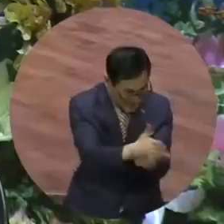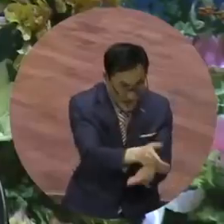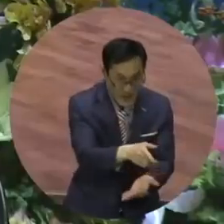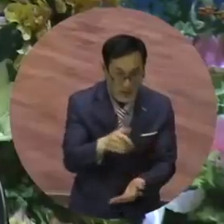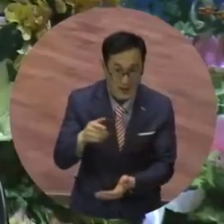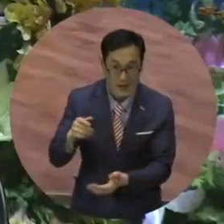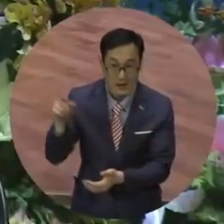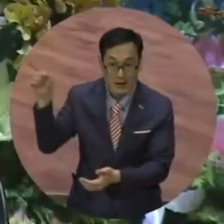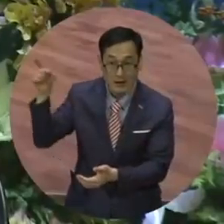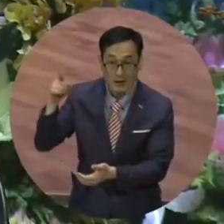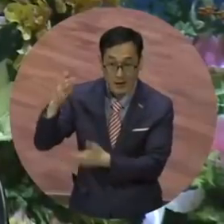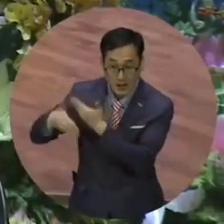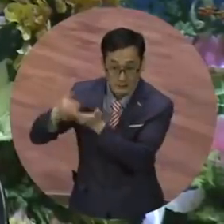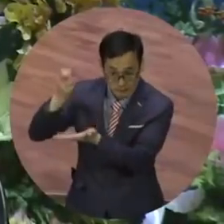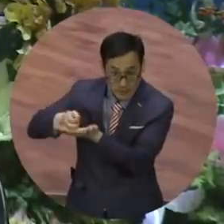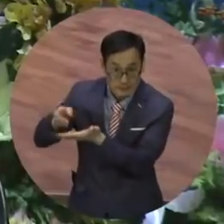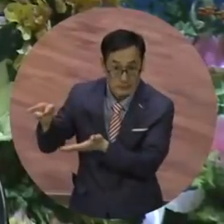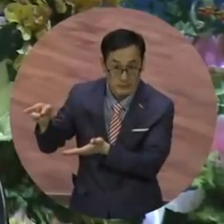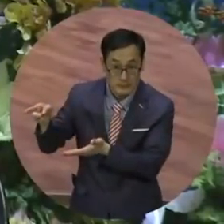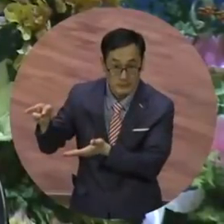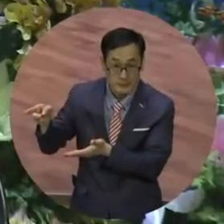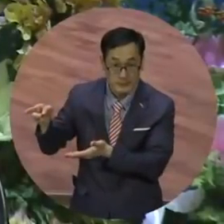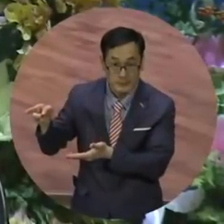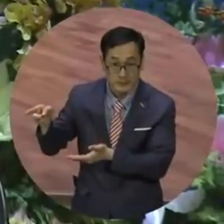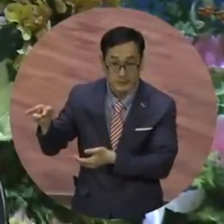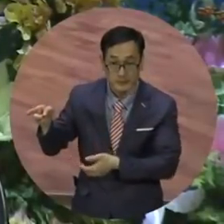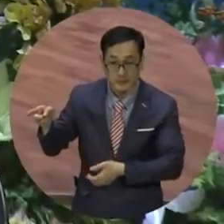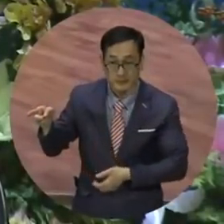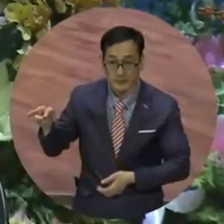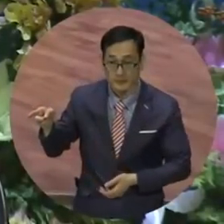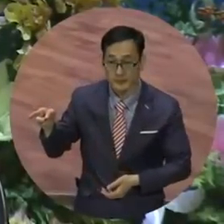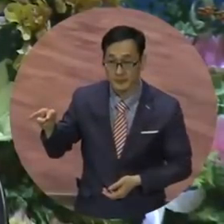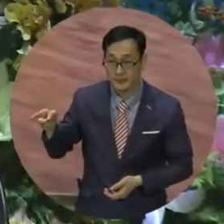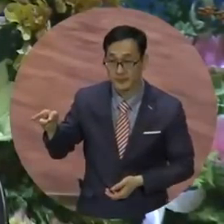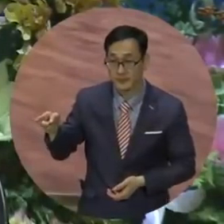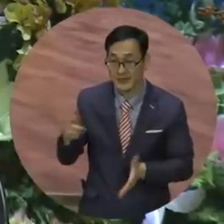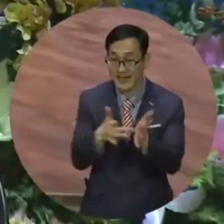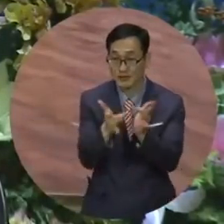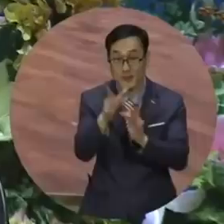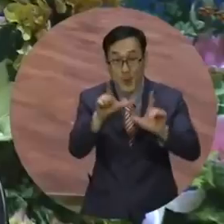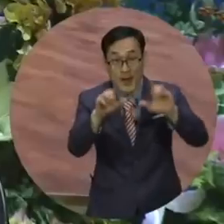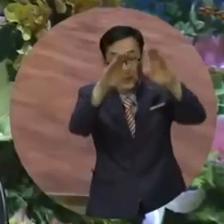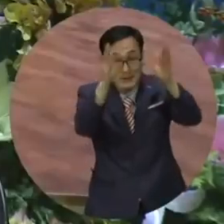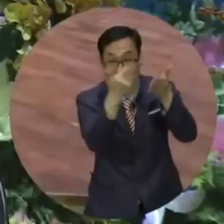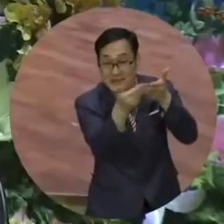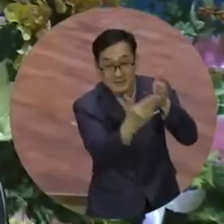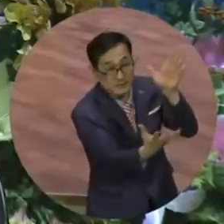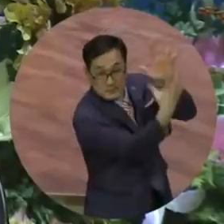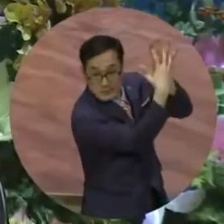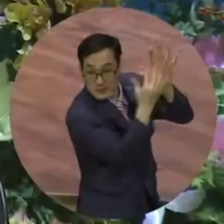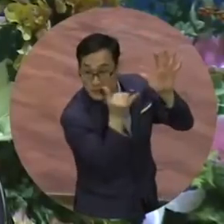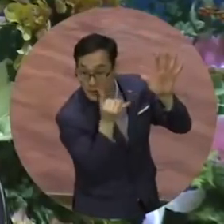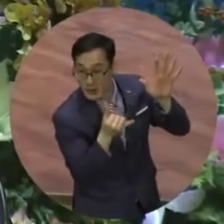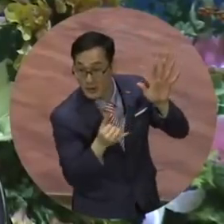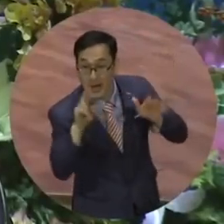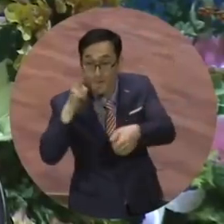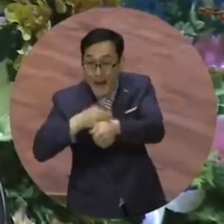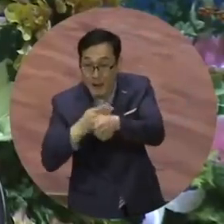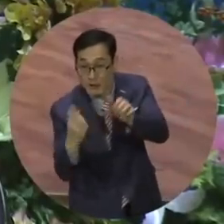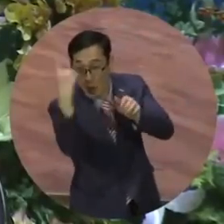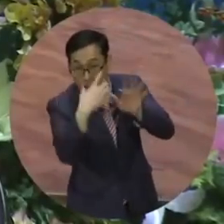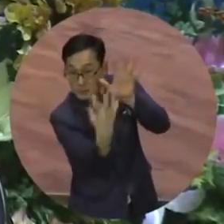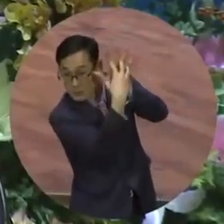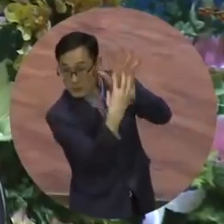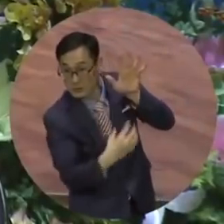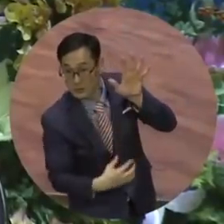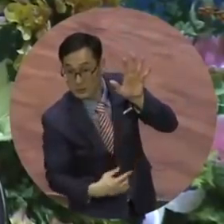그랬어요. 우리 교회 형상 없잖아요. 여기 뭐 예수님 형상이 있어요? 여기 무슨 바울 형상이 있어요? 여기